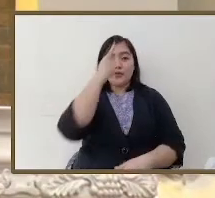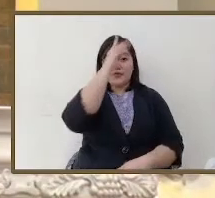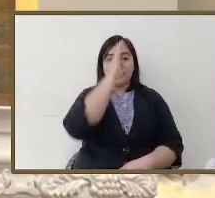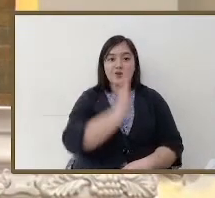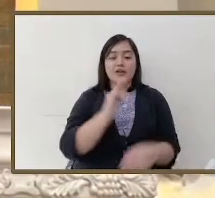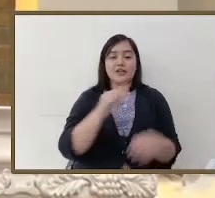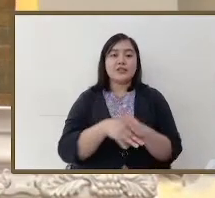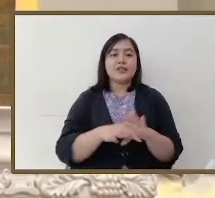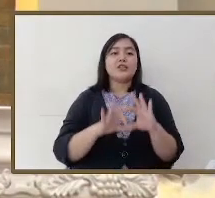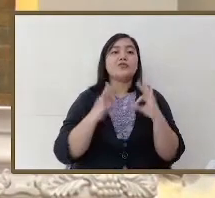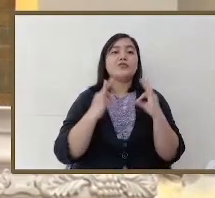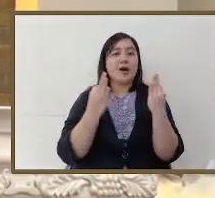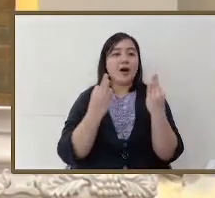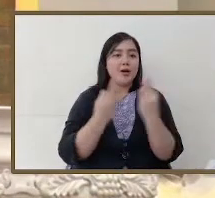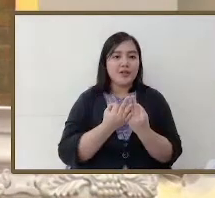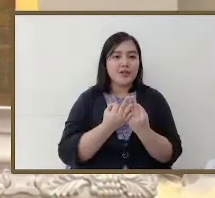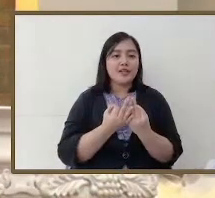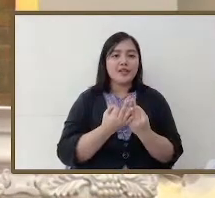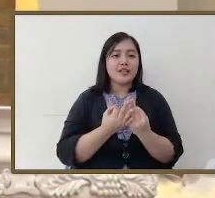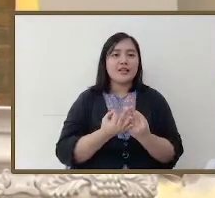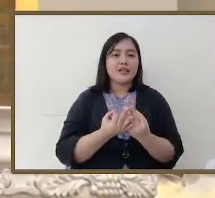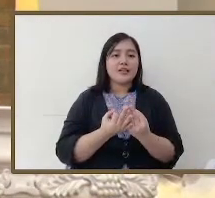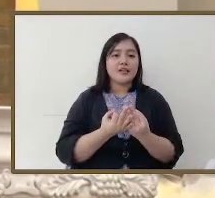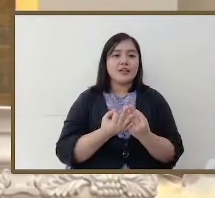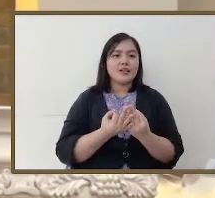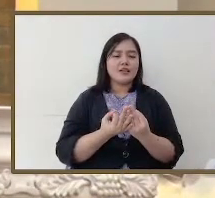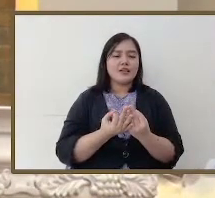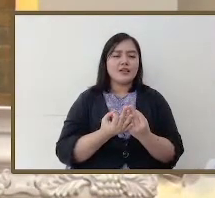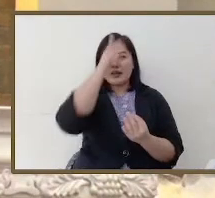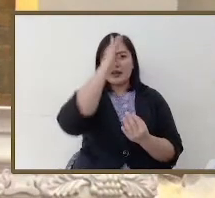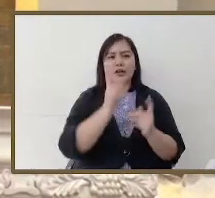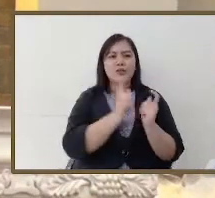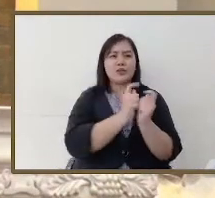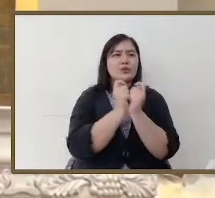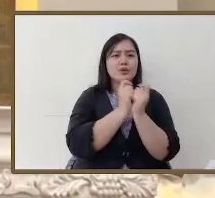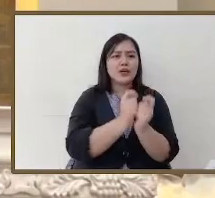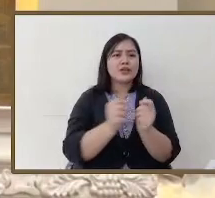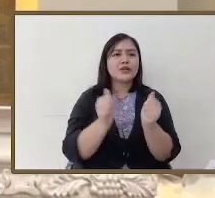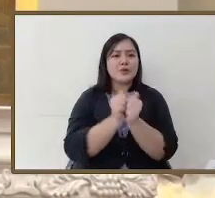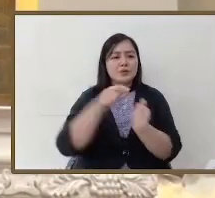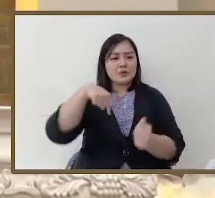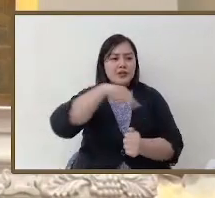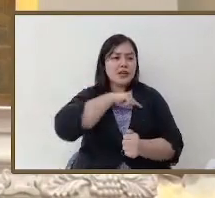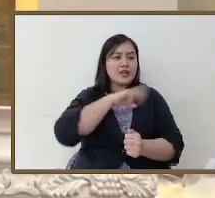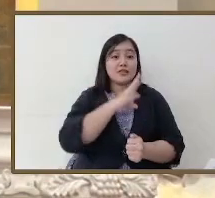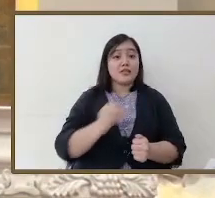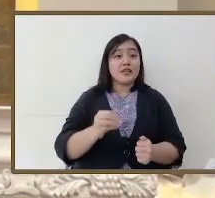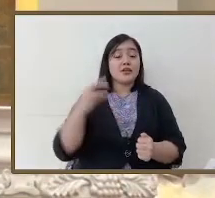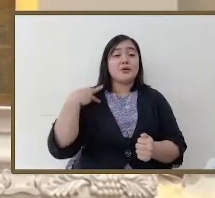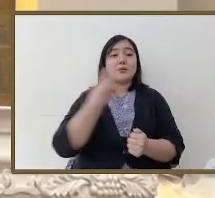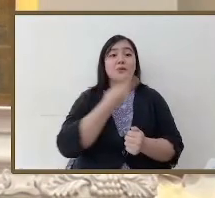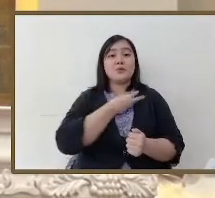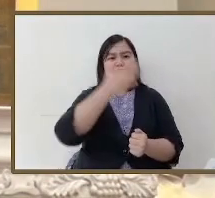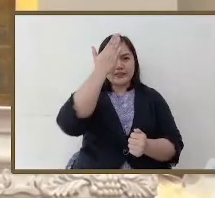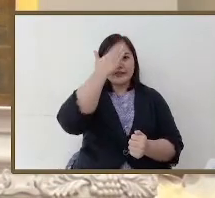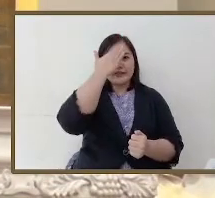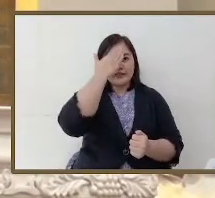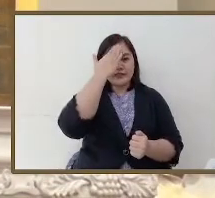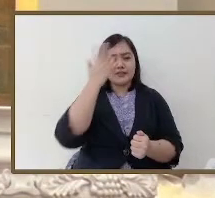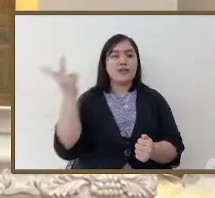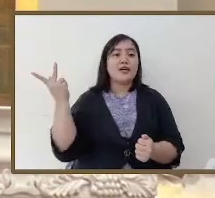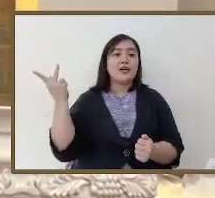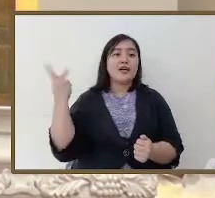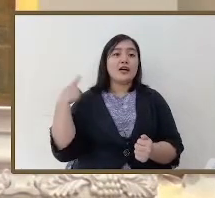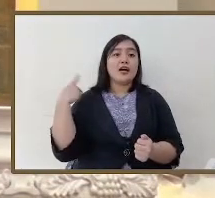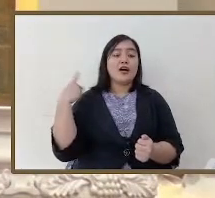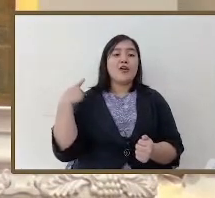ang bawat isa, nandiyan ang Diyos, kasama natin ang Diyos. Kilala ng pamilya ang Diyos eh. Kilala. You see, kilala. Yeah, ang Diyos ay